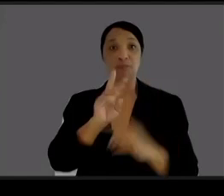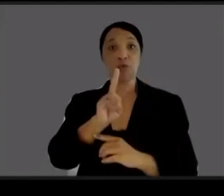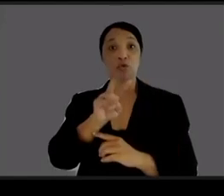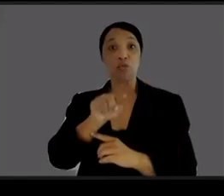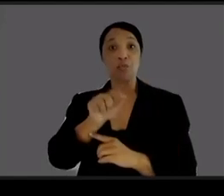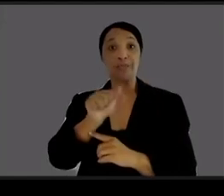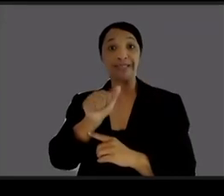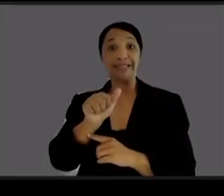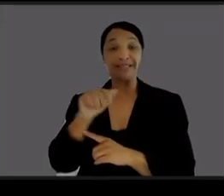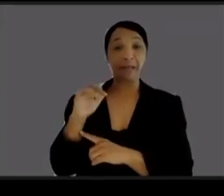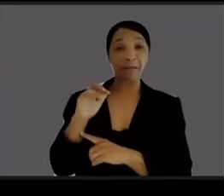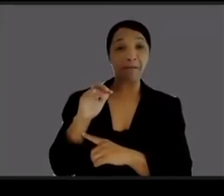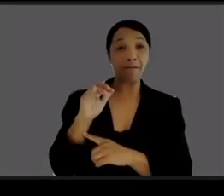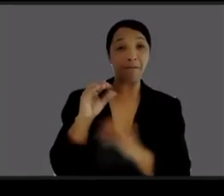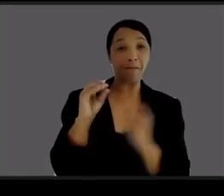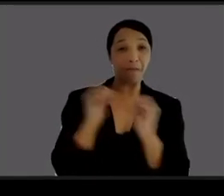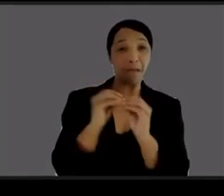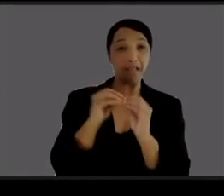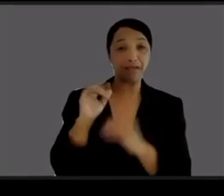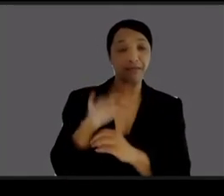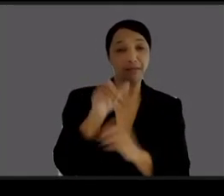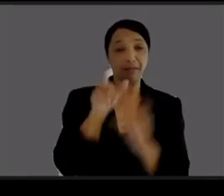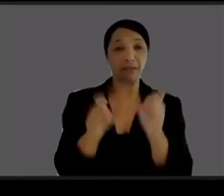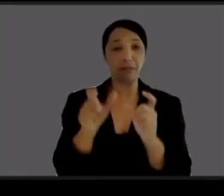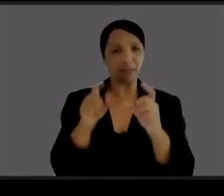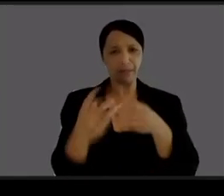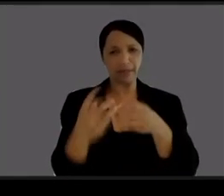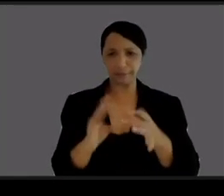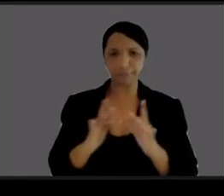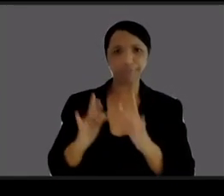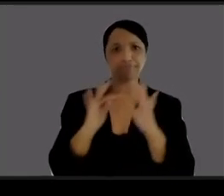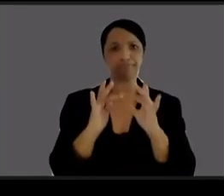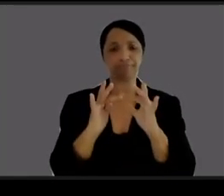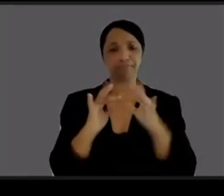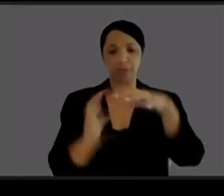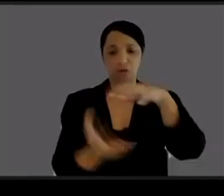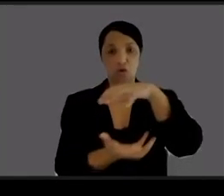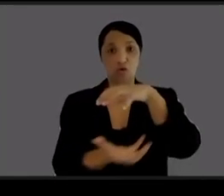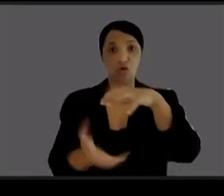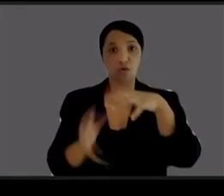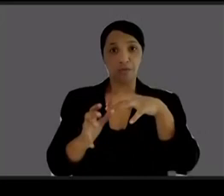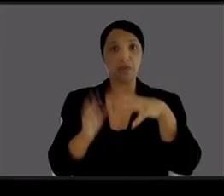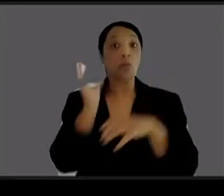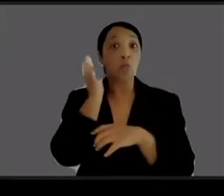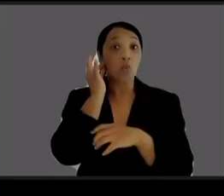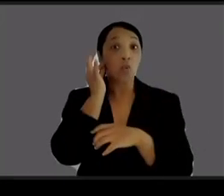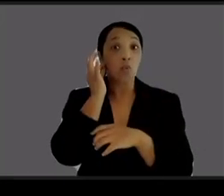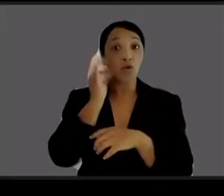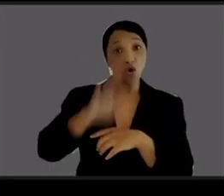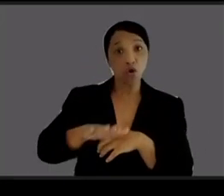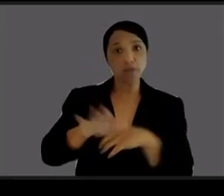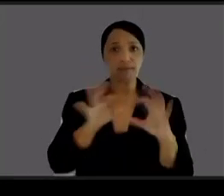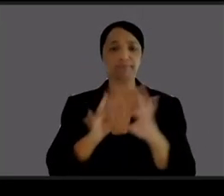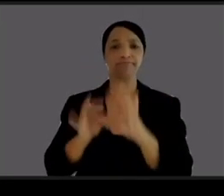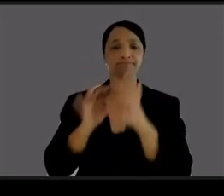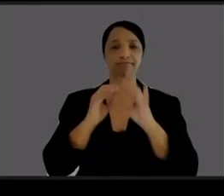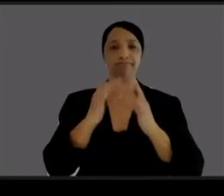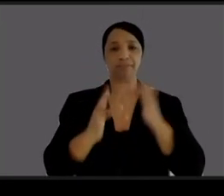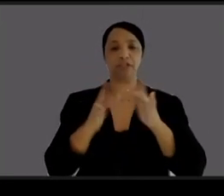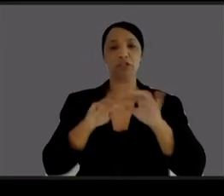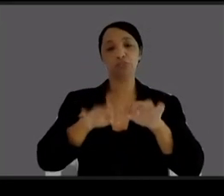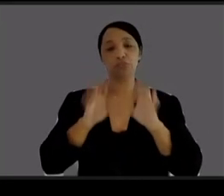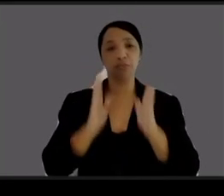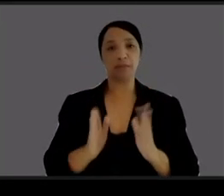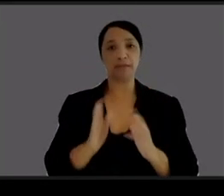الاشخاص المتبقين في الاتصال بالانترنت الى الانترنت ولا سما النساء والفتيات في هذه البلدان